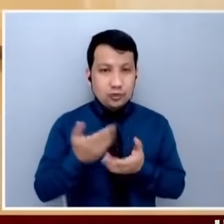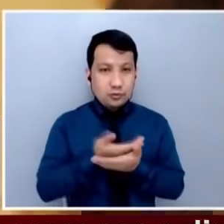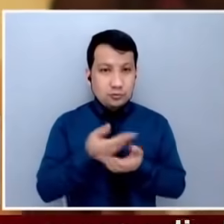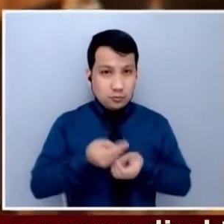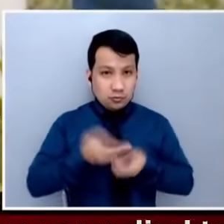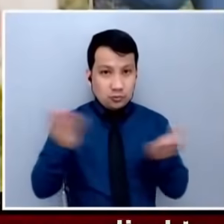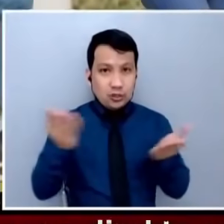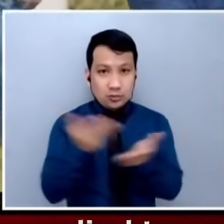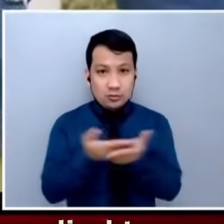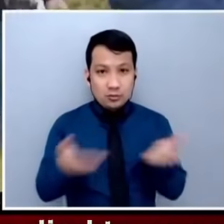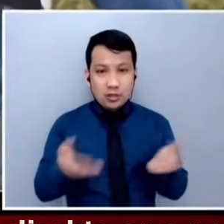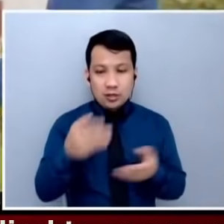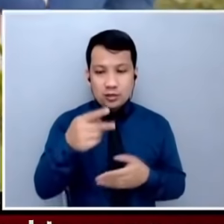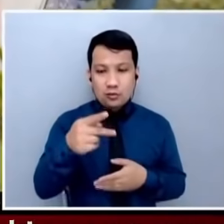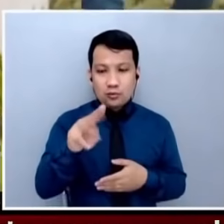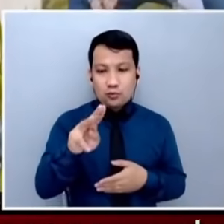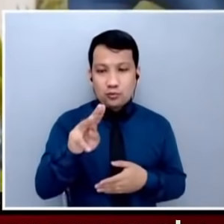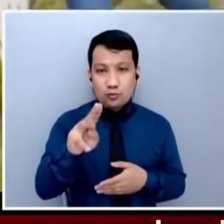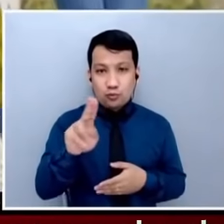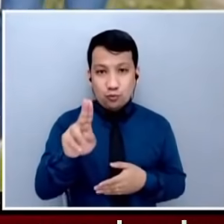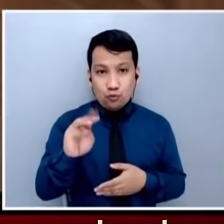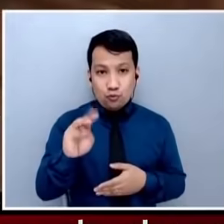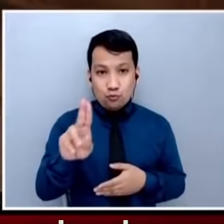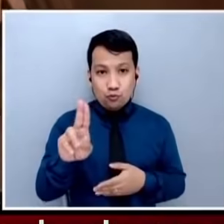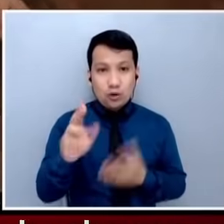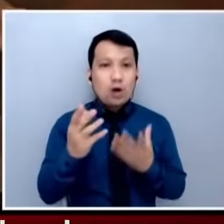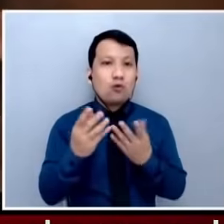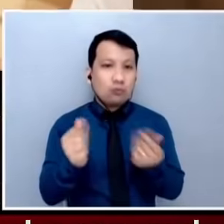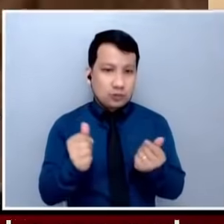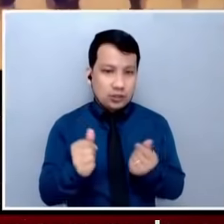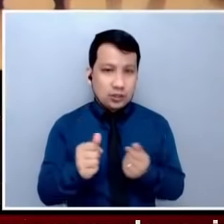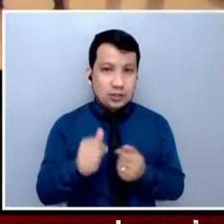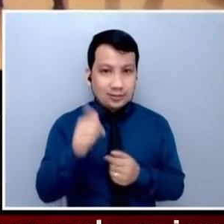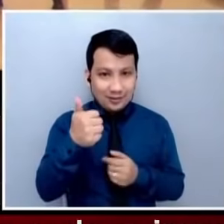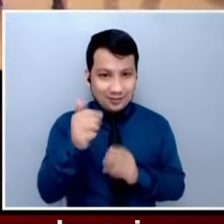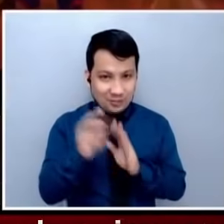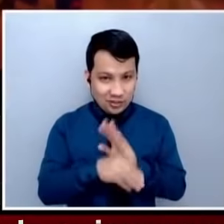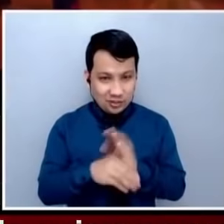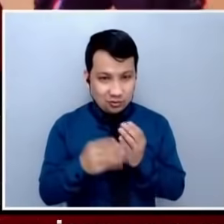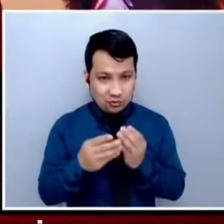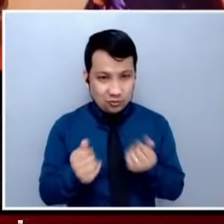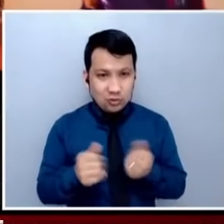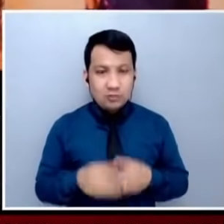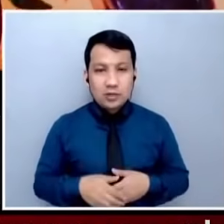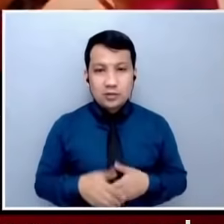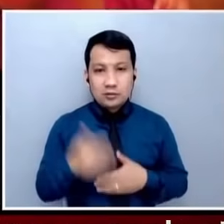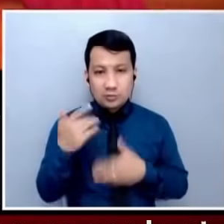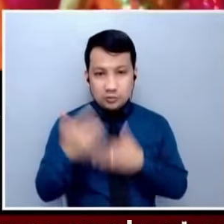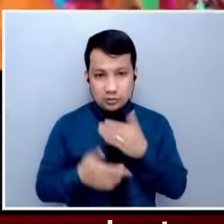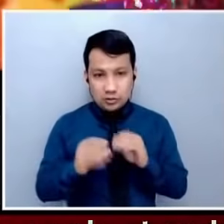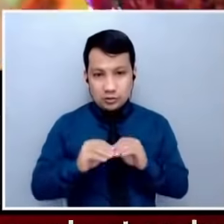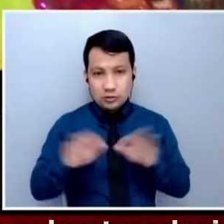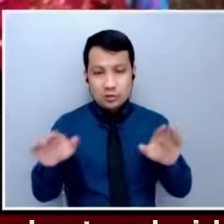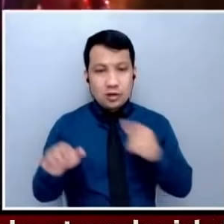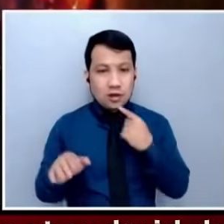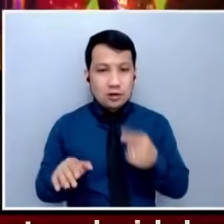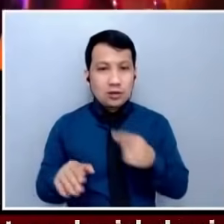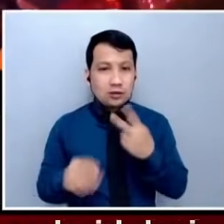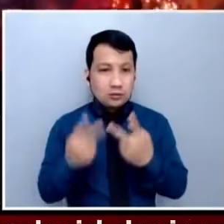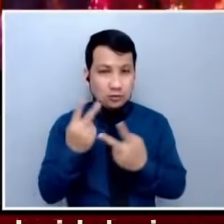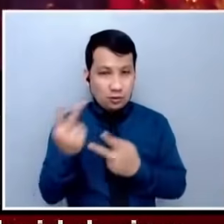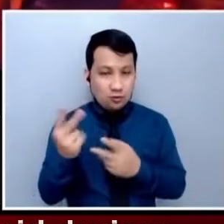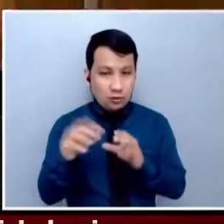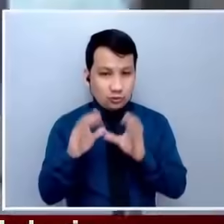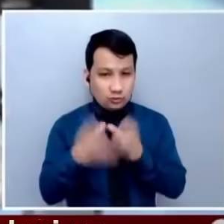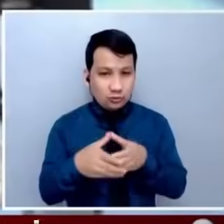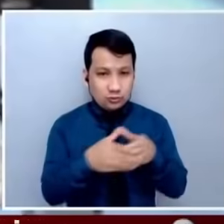sa Kumu sold out agad sa loob lang ng 10 minuto. Maagang salubong ito sa back-to-back concert ng dalawang grupo sa